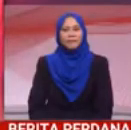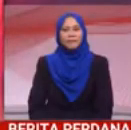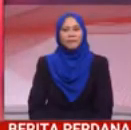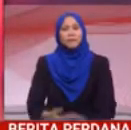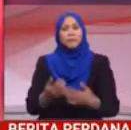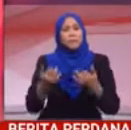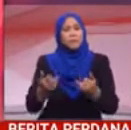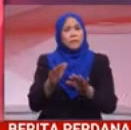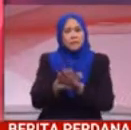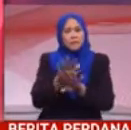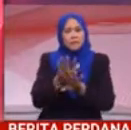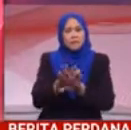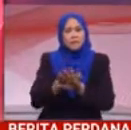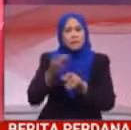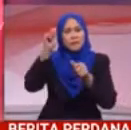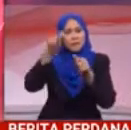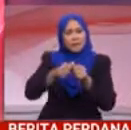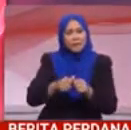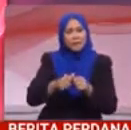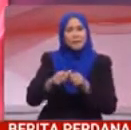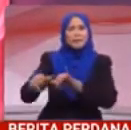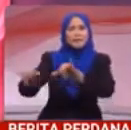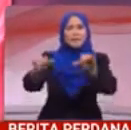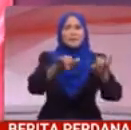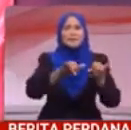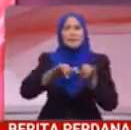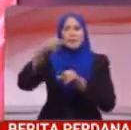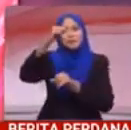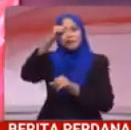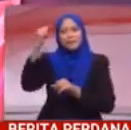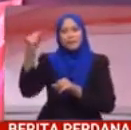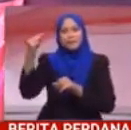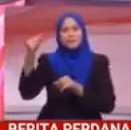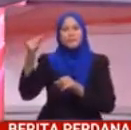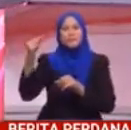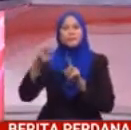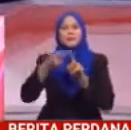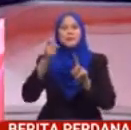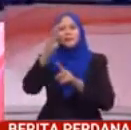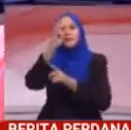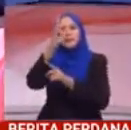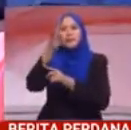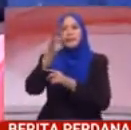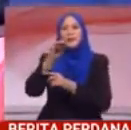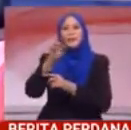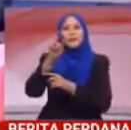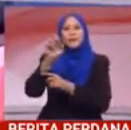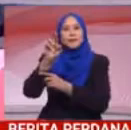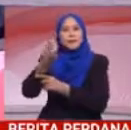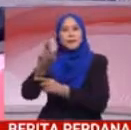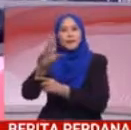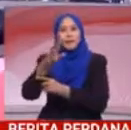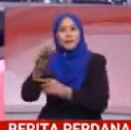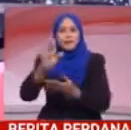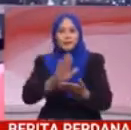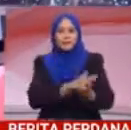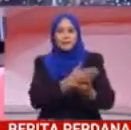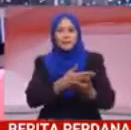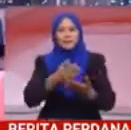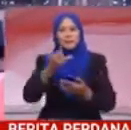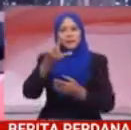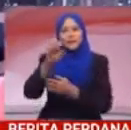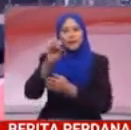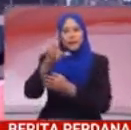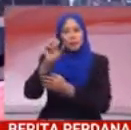Ya, pasti ramai yang masih ingat lagu Seragam Hitam hasil ciptaan Dato' M. Nasir dan lirik oleh Allahyarham